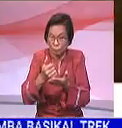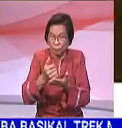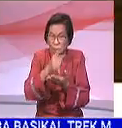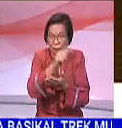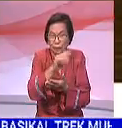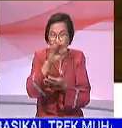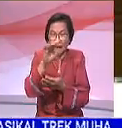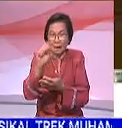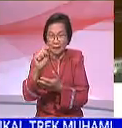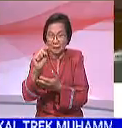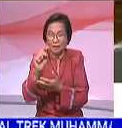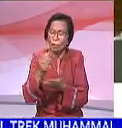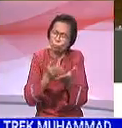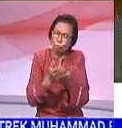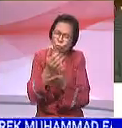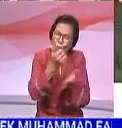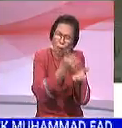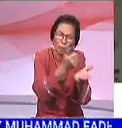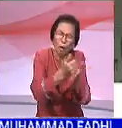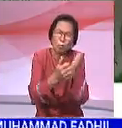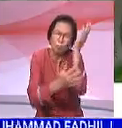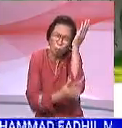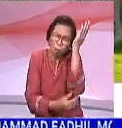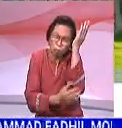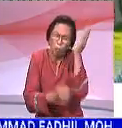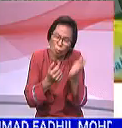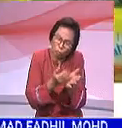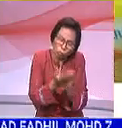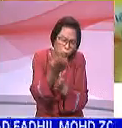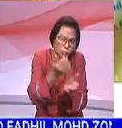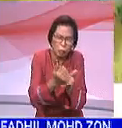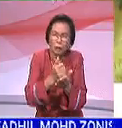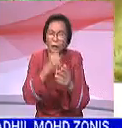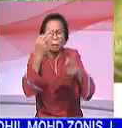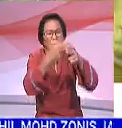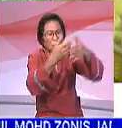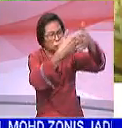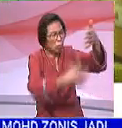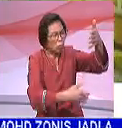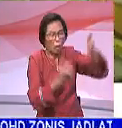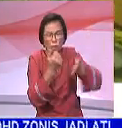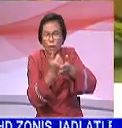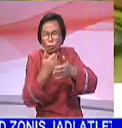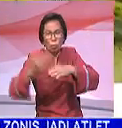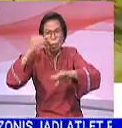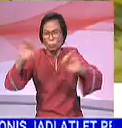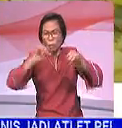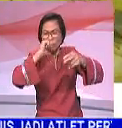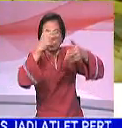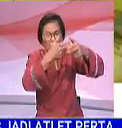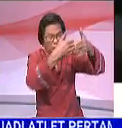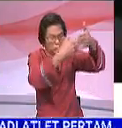pihak TVS akan terus membantu mereka yang kurang berkemampuan walaupun tidak tersenarai dalam senarai bantuan sebelum ini